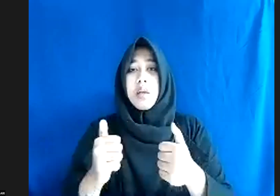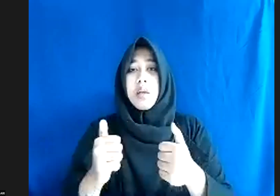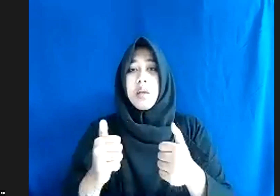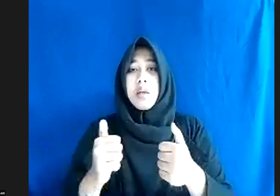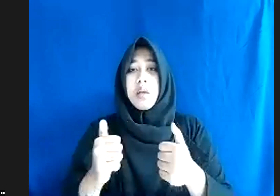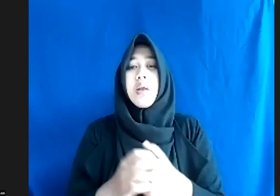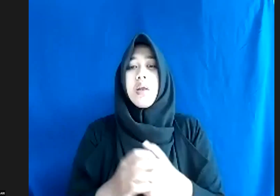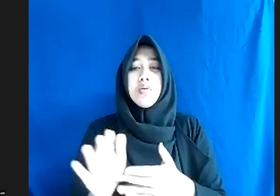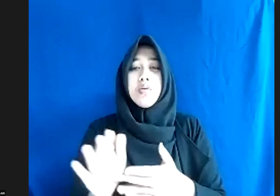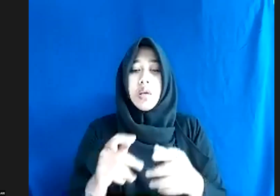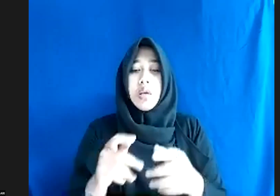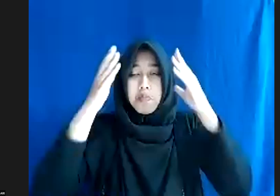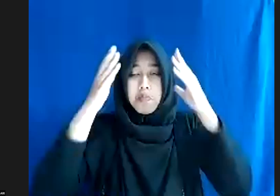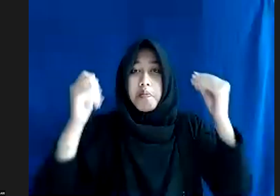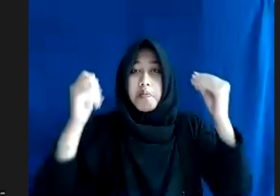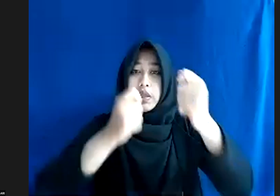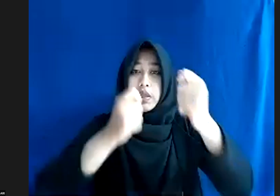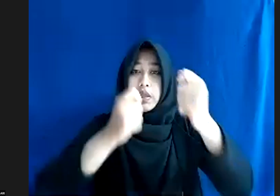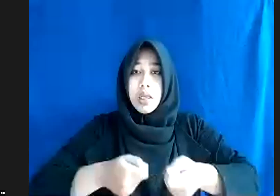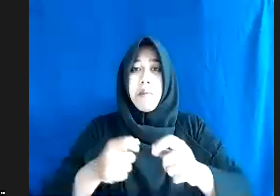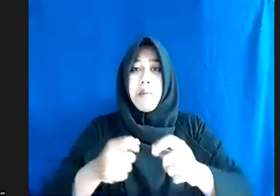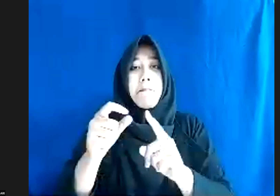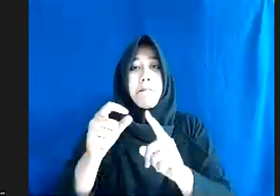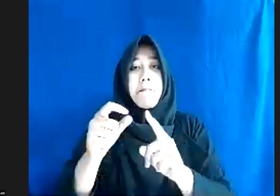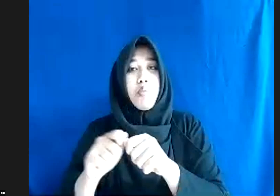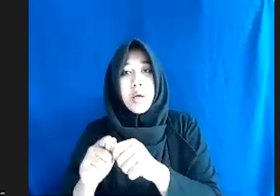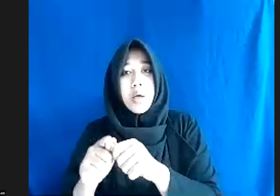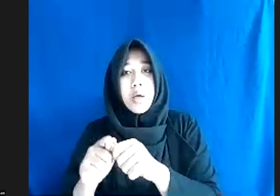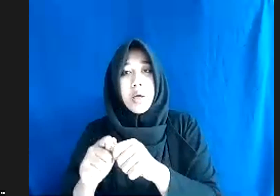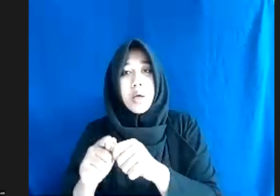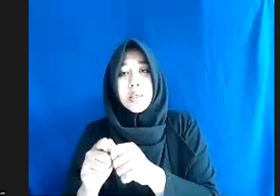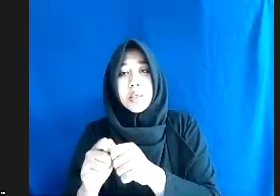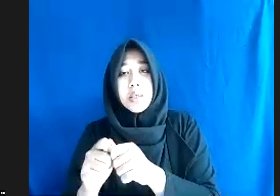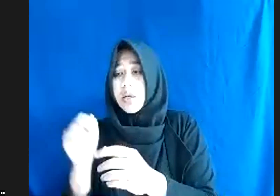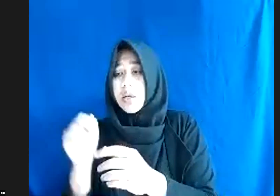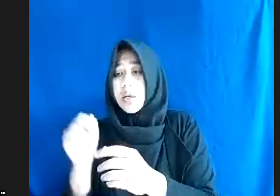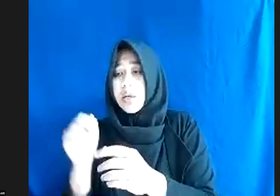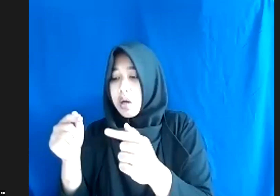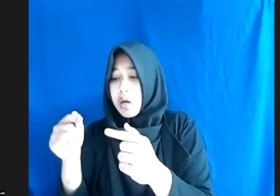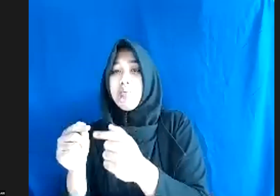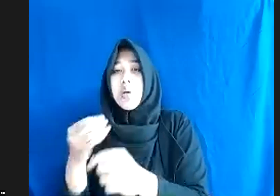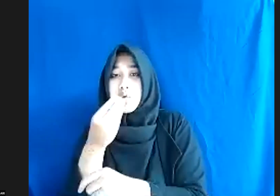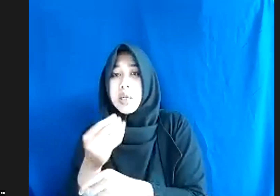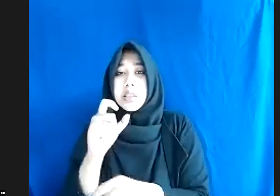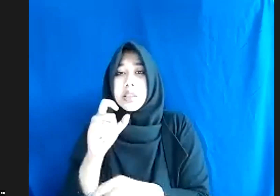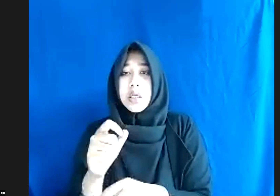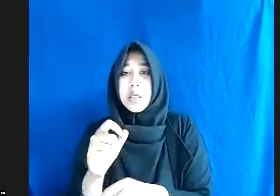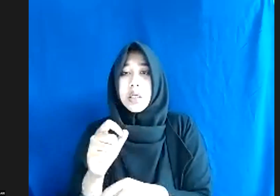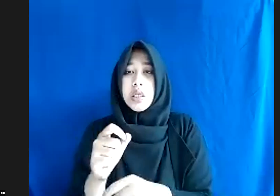konsumen. Dan cara ini sebenarnya mengajari kita untuk memang beli produk